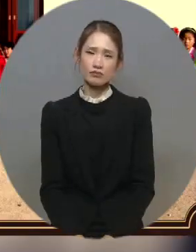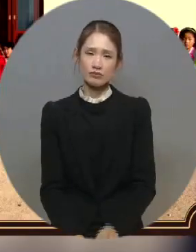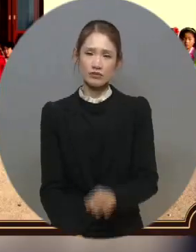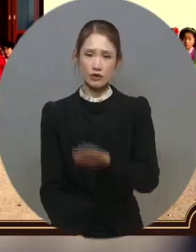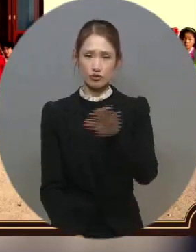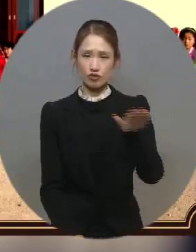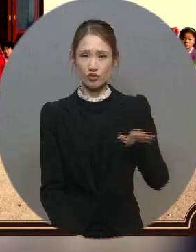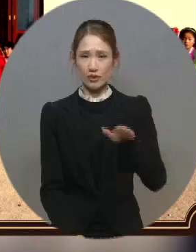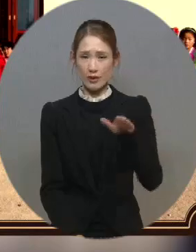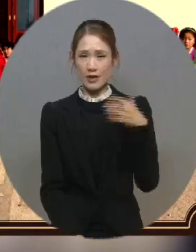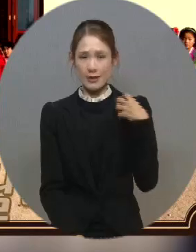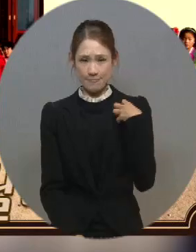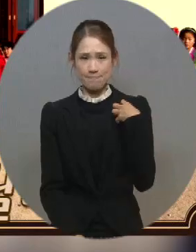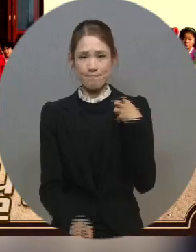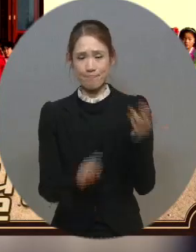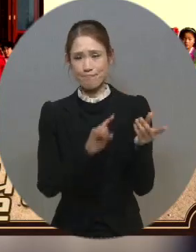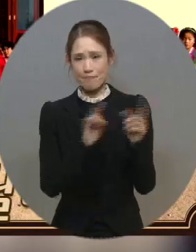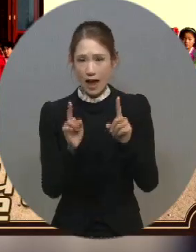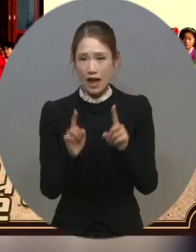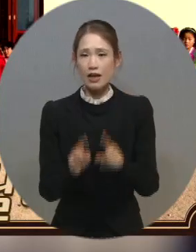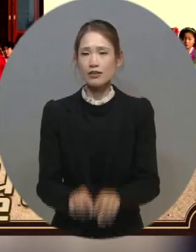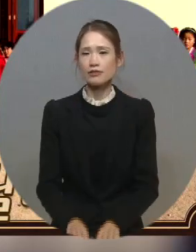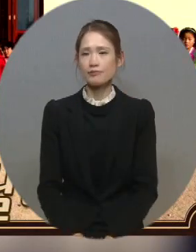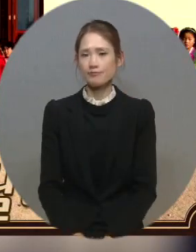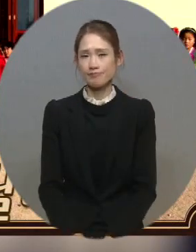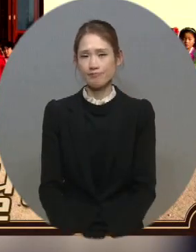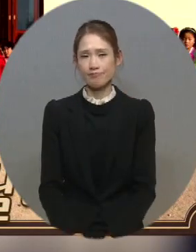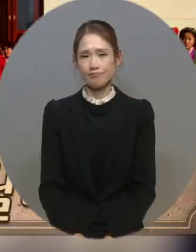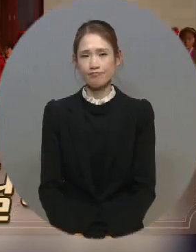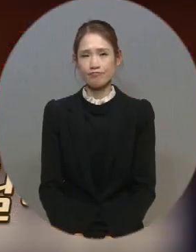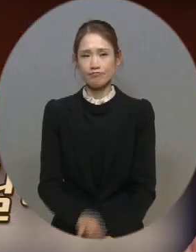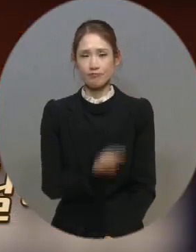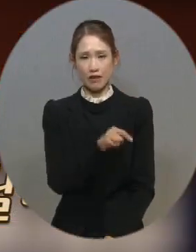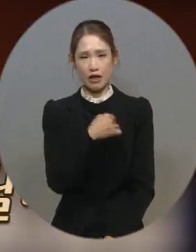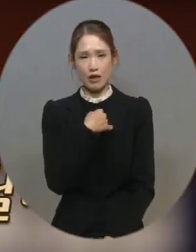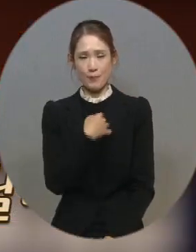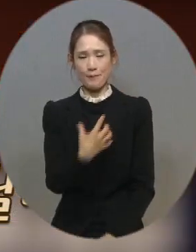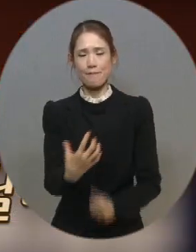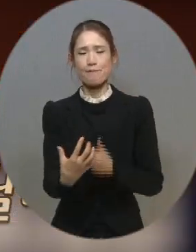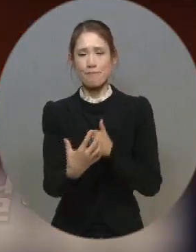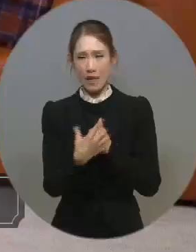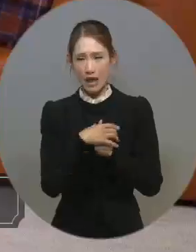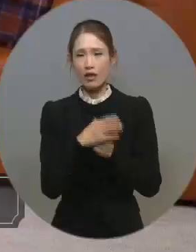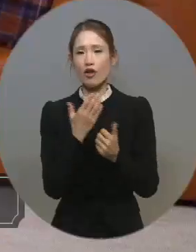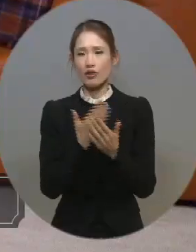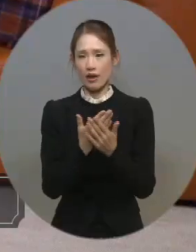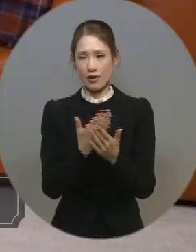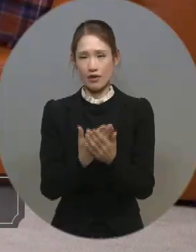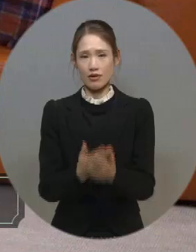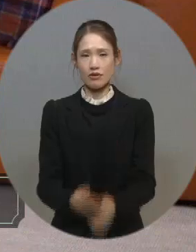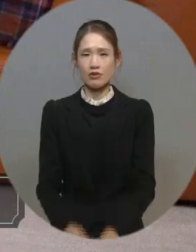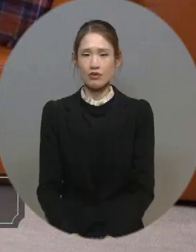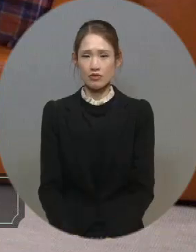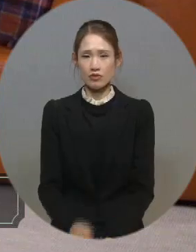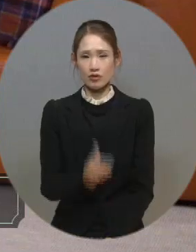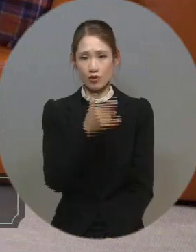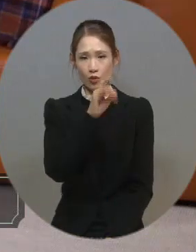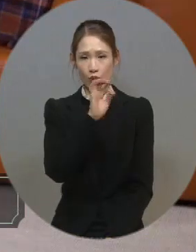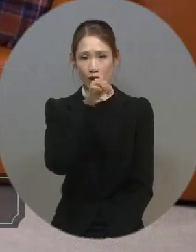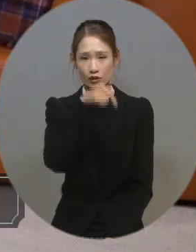책임지고 먹이고 살릴 테니까 하여간 얘네들을 우리한테 맡겨달라. 황주,